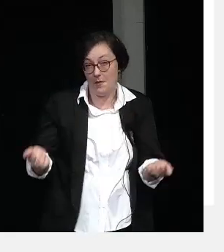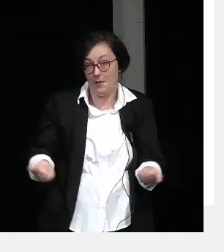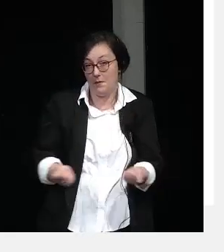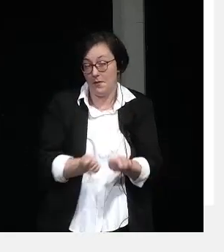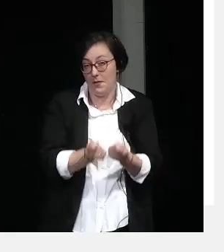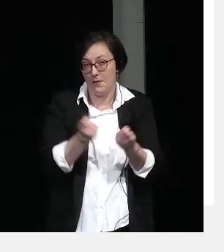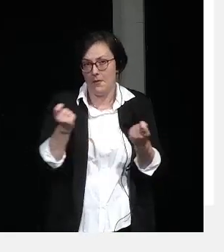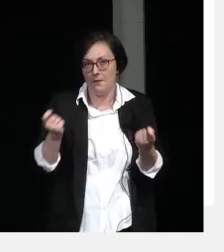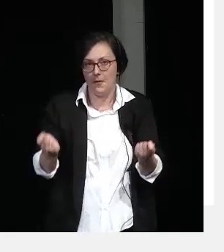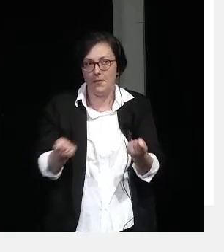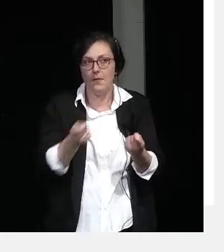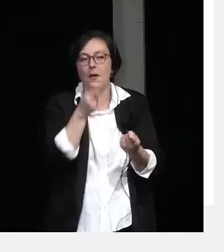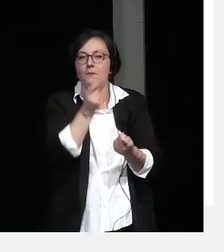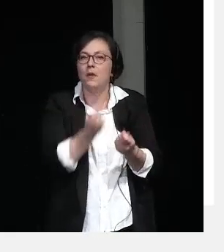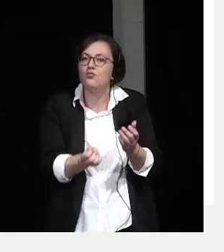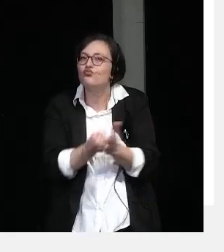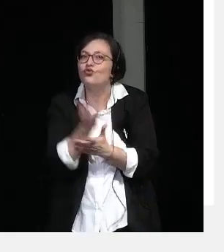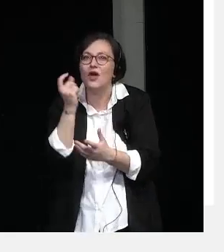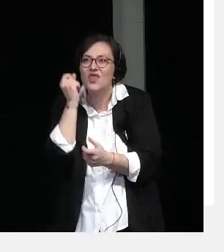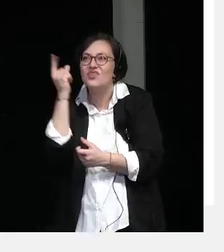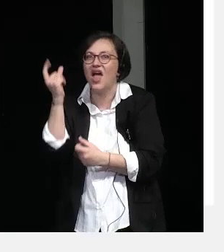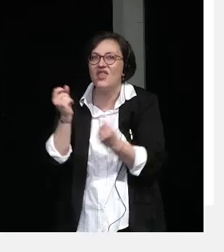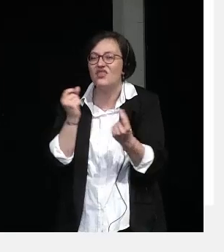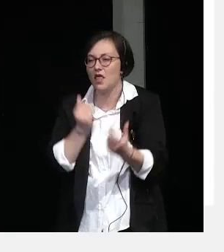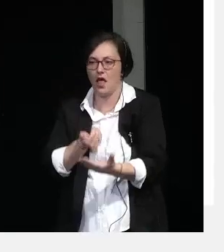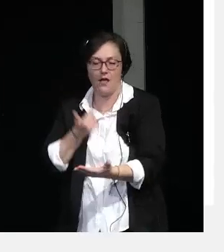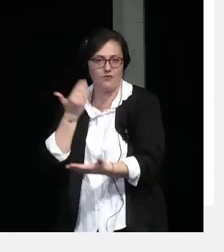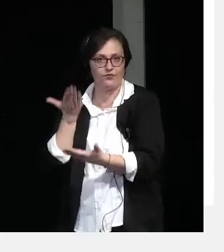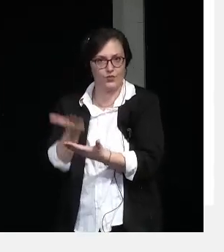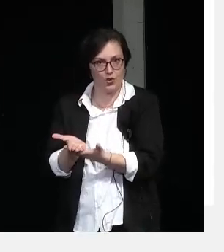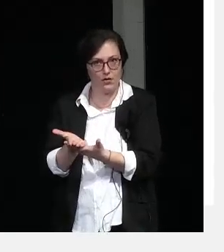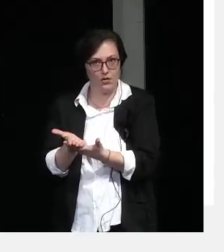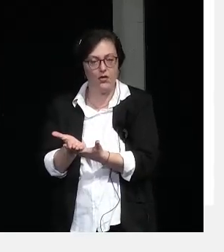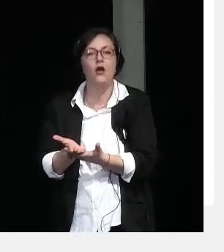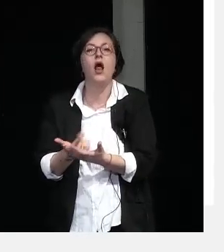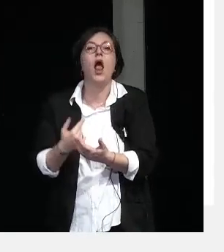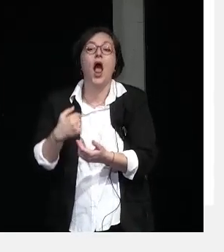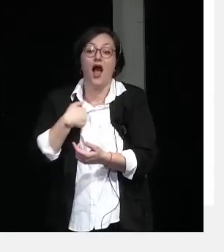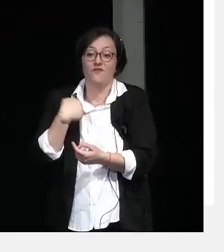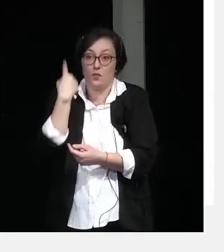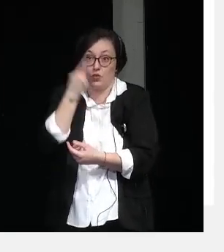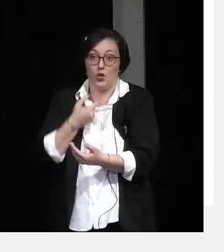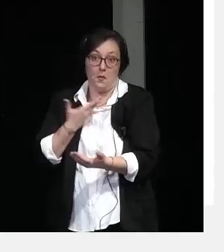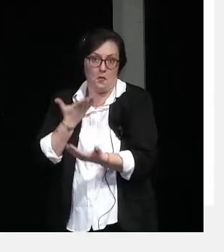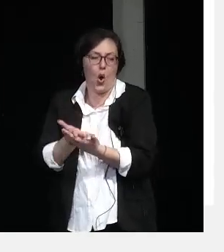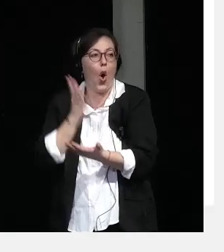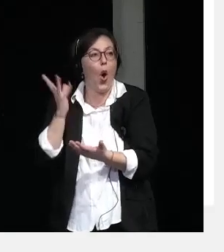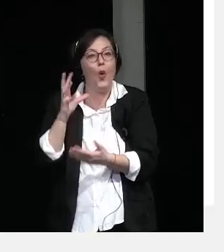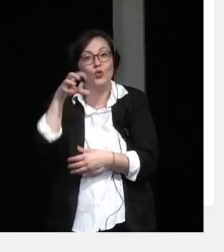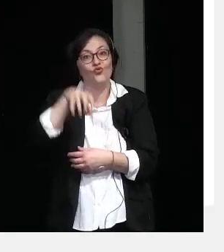institution that is listening today. Ευχαριστούμε. Ευχαριστούμε πάρα πολύ.